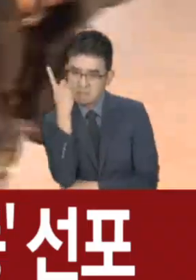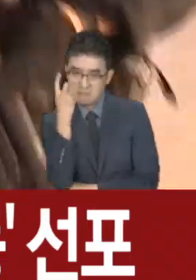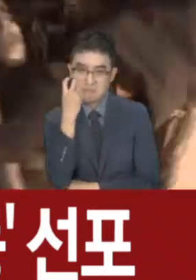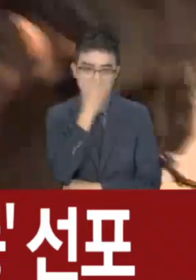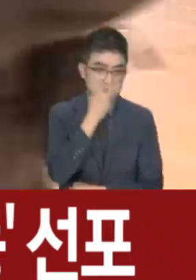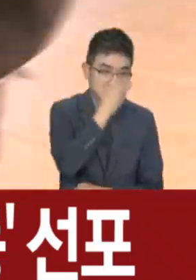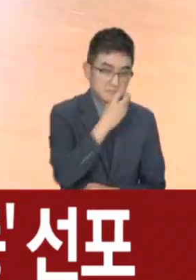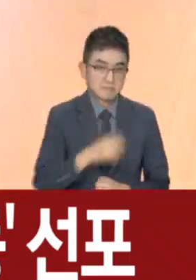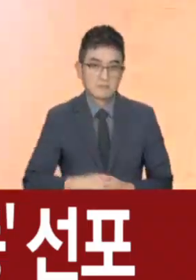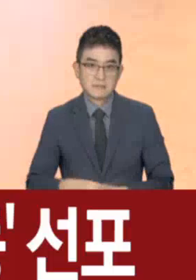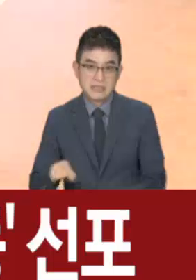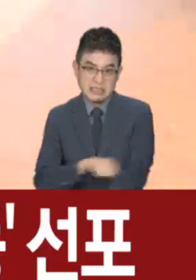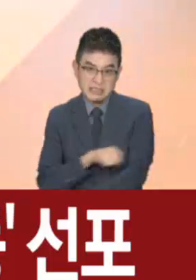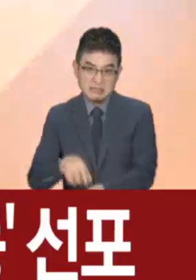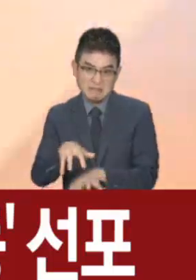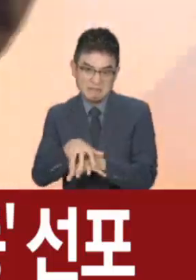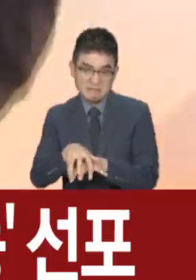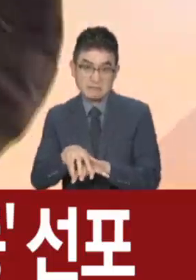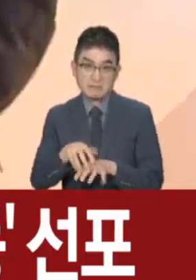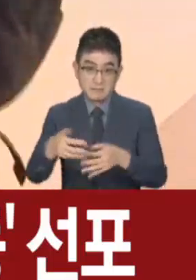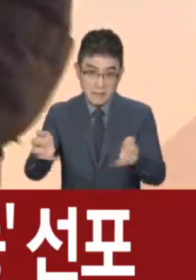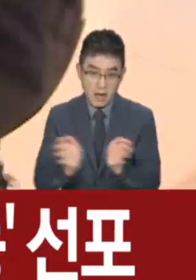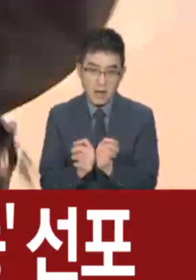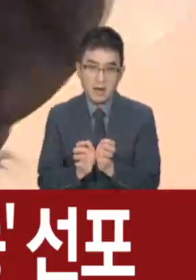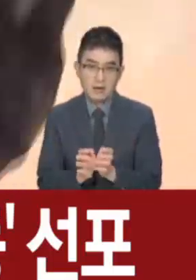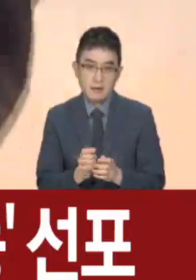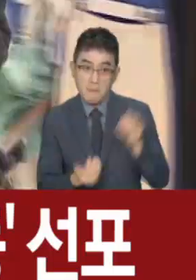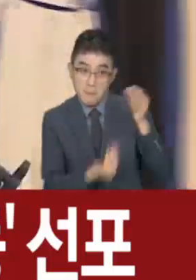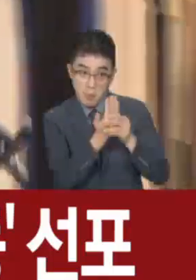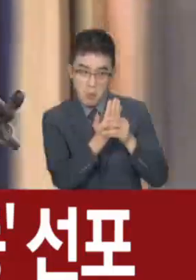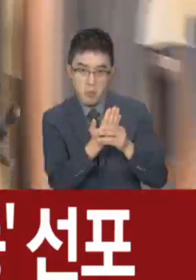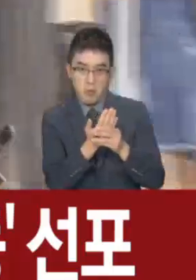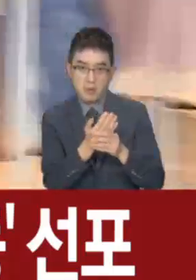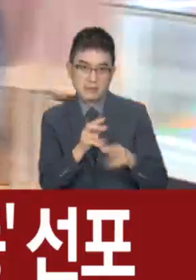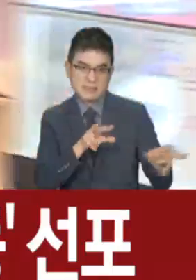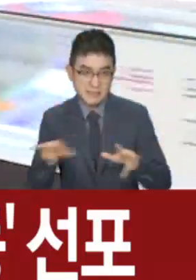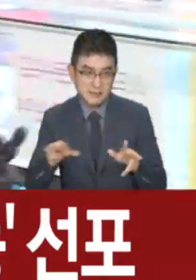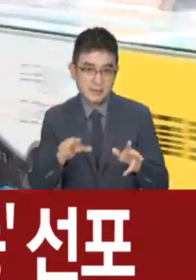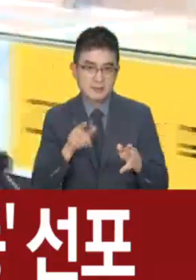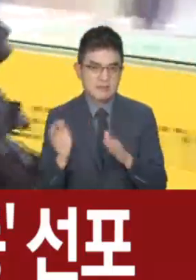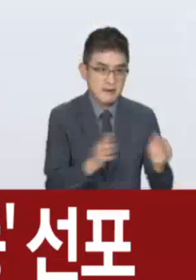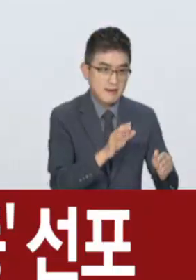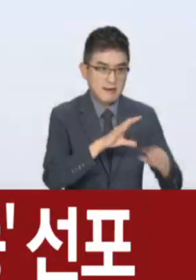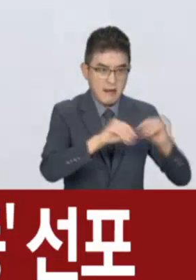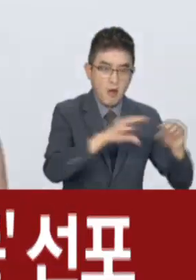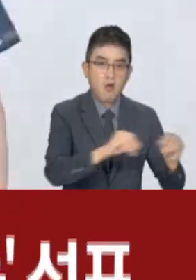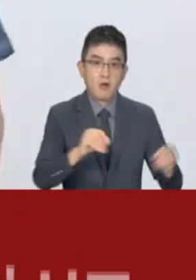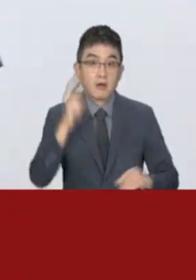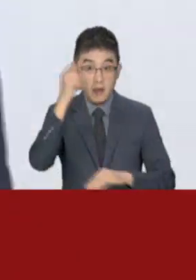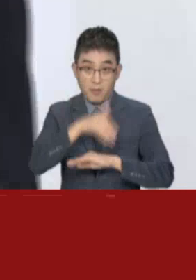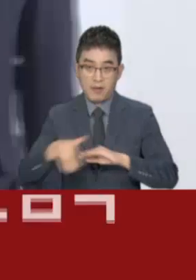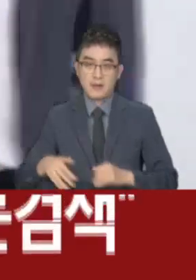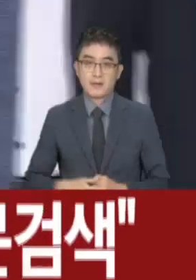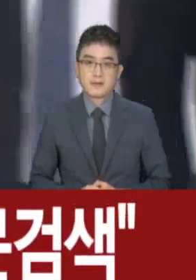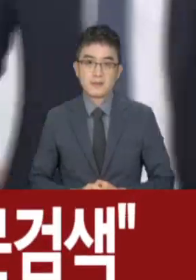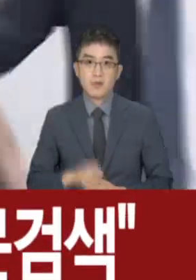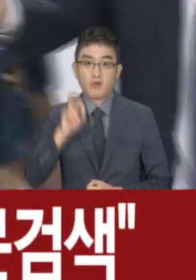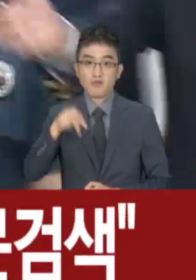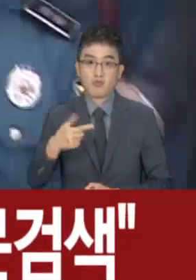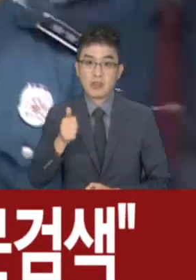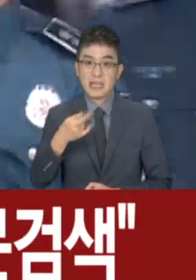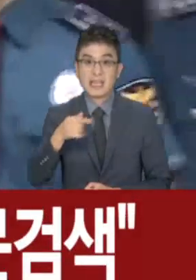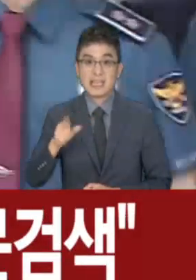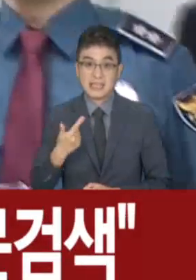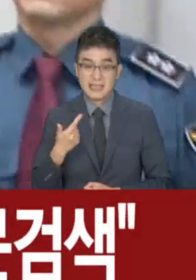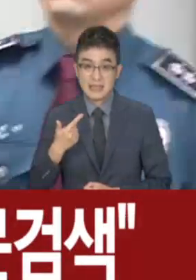경찰 특공대 요원도 배치해 혹시 모를 사고에 신속하게 대응한다는 방침입니다. 윤희근 경찰청장은 대국민 담화문에서